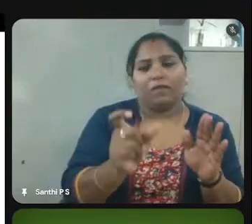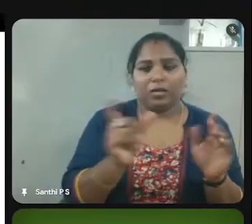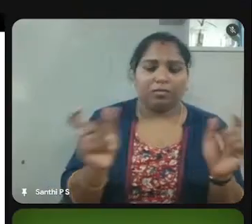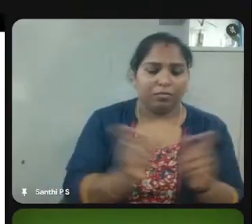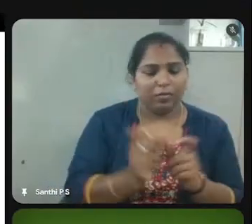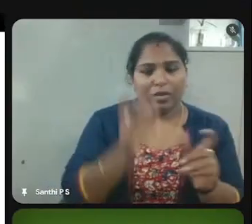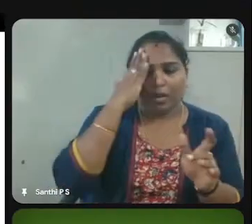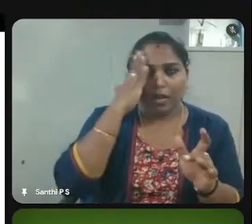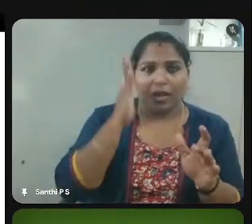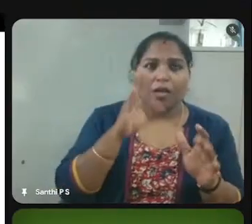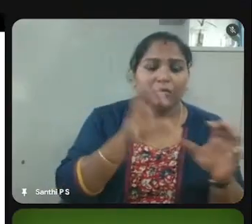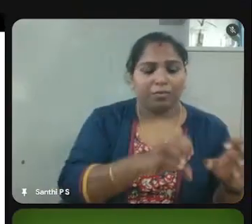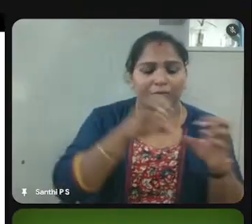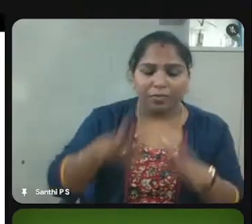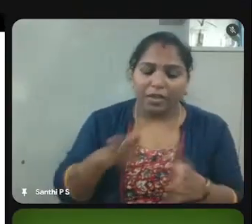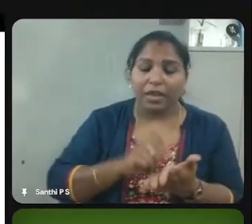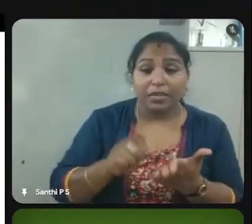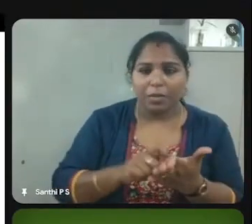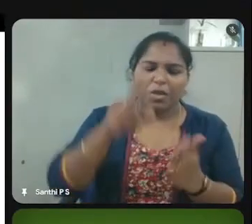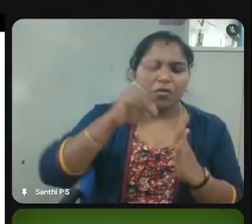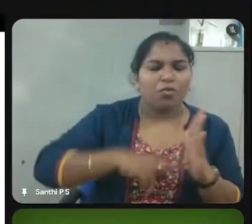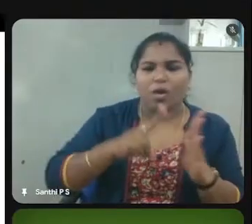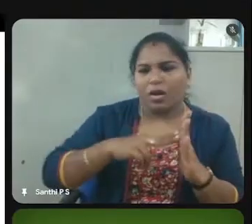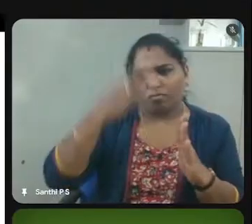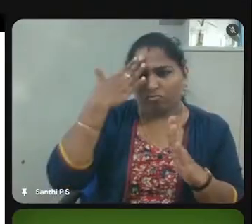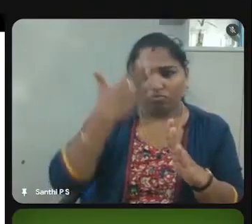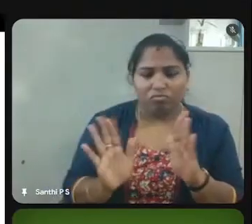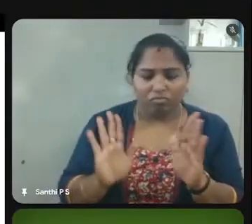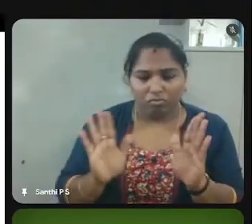നോക്കി പകർത്തി എഴുതുന്നു മാത്രമേ ഉള്ളൂ. അത് വളരെ സ്ലോവിലാണ്.